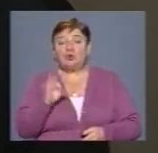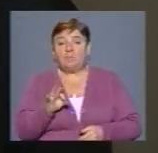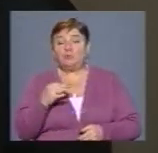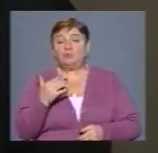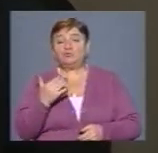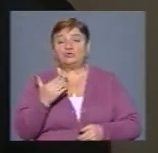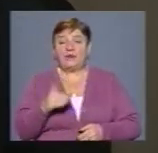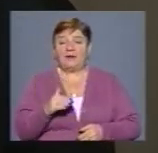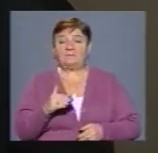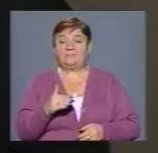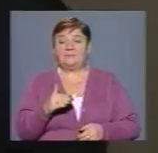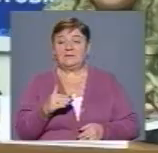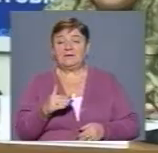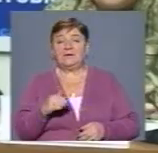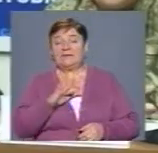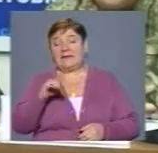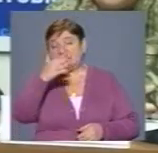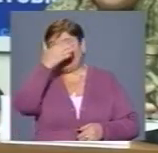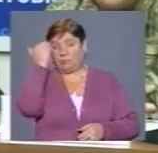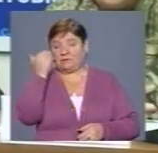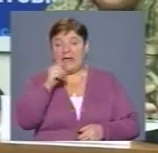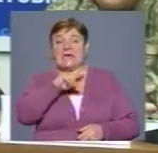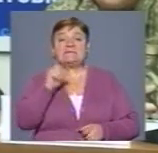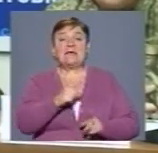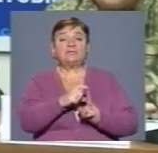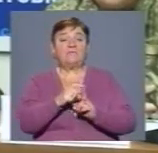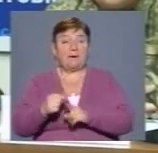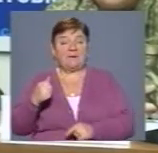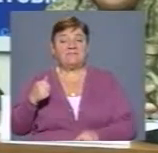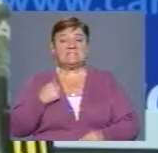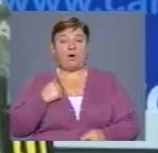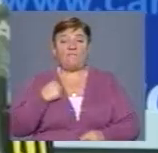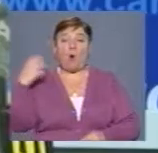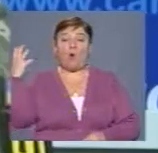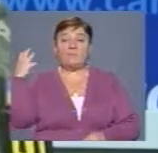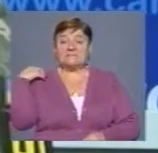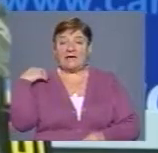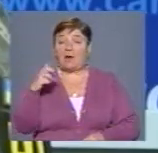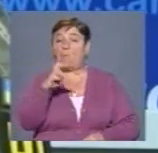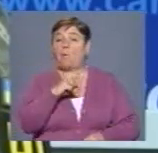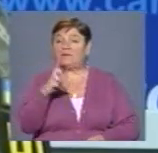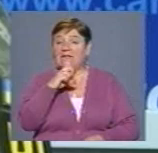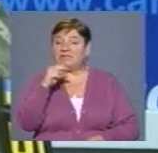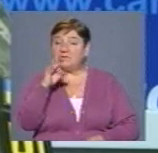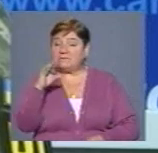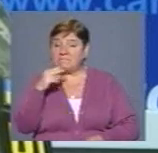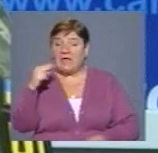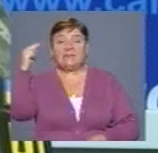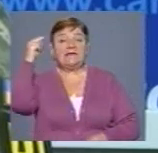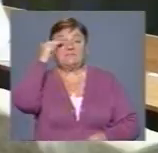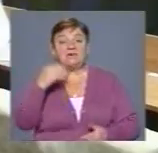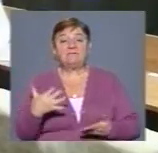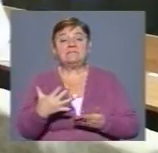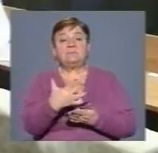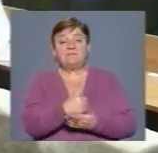в собі, то вже щоб не забути. За словами військового комісара Закарпаття Богдана Черемійського, на навчання збирають